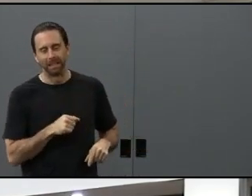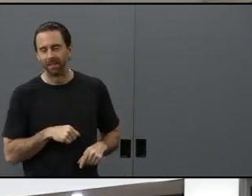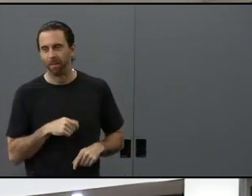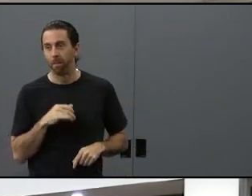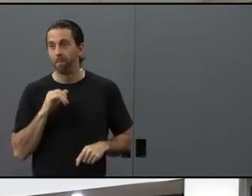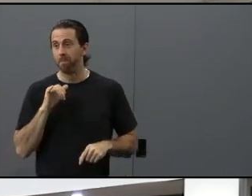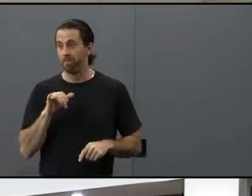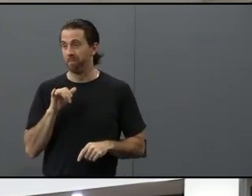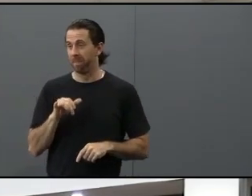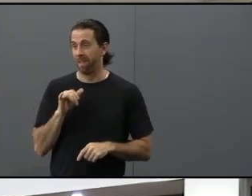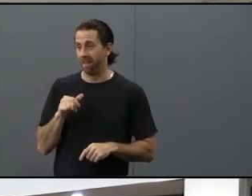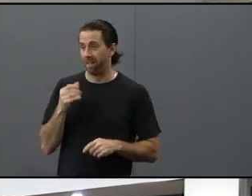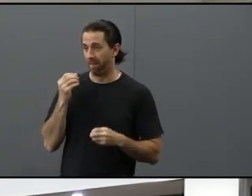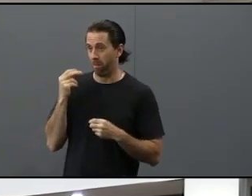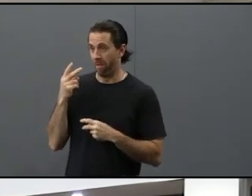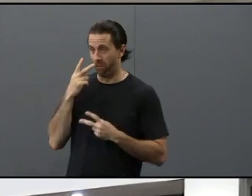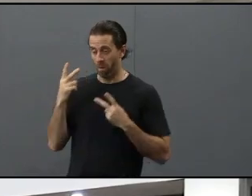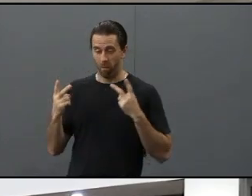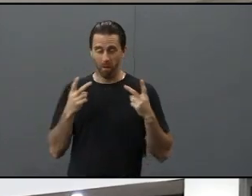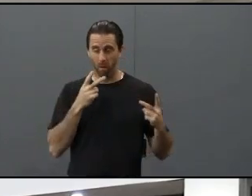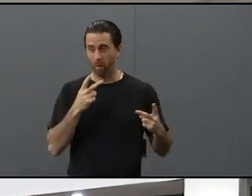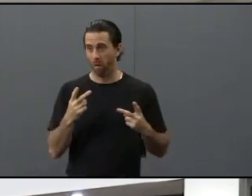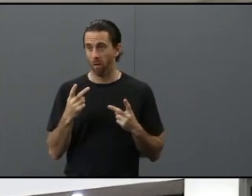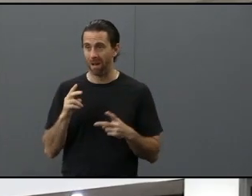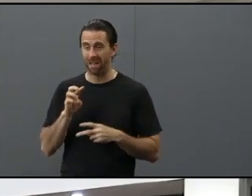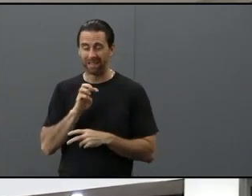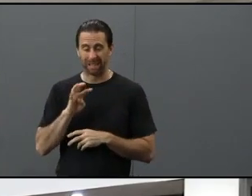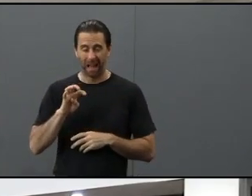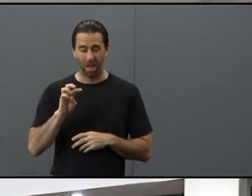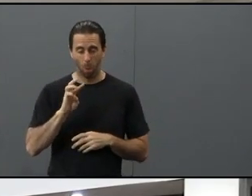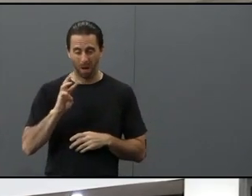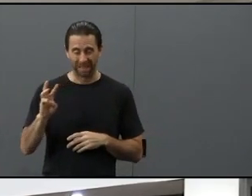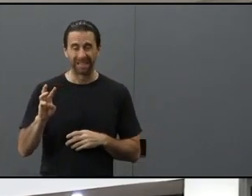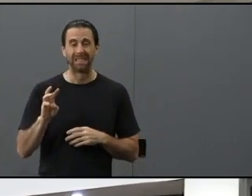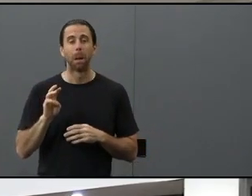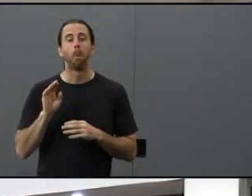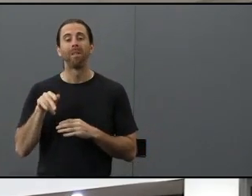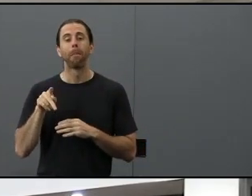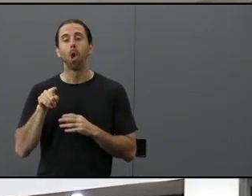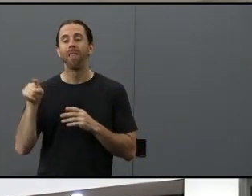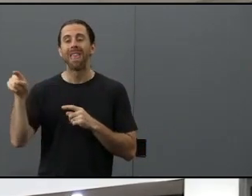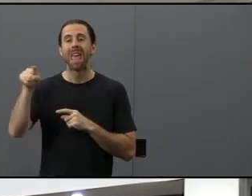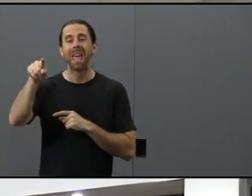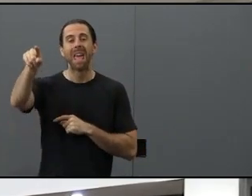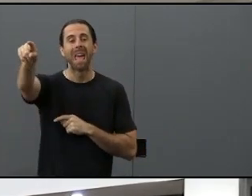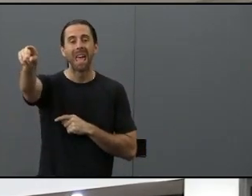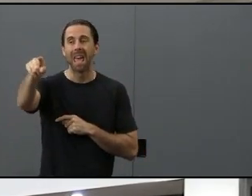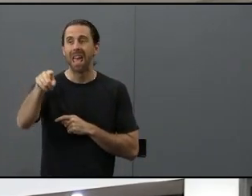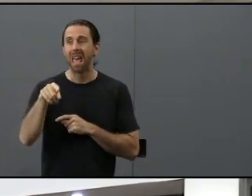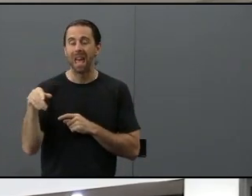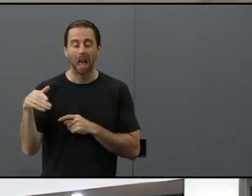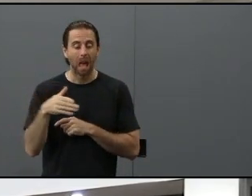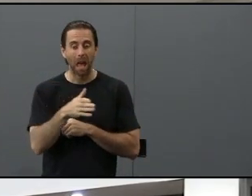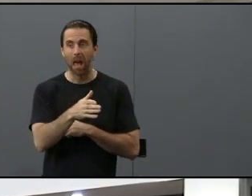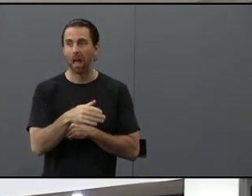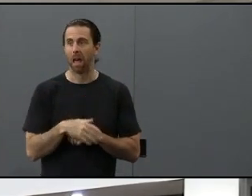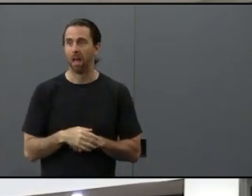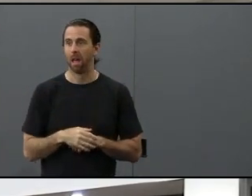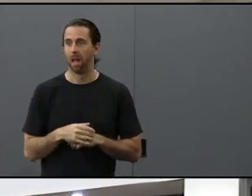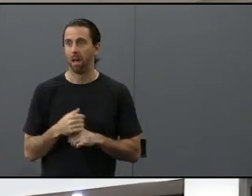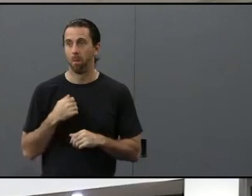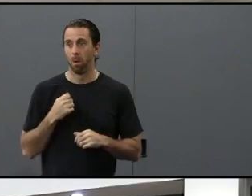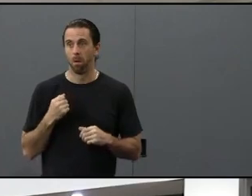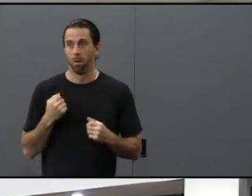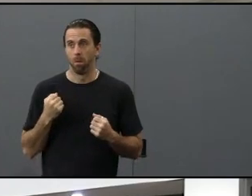tout pour ça et je je le vois je le vois aussi 640 W monter des des pionniers euh c'est c'est c'est je peux me